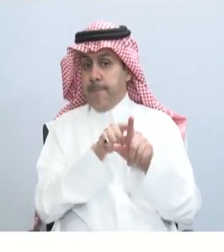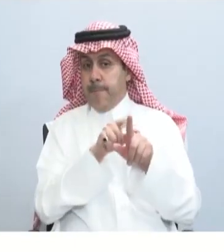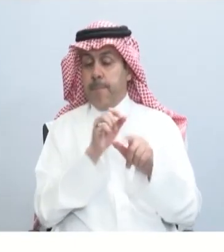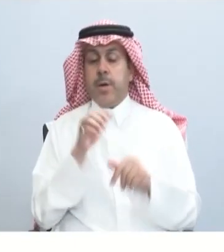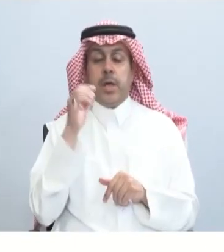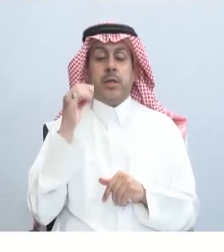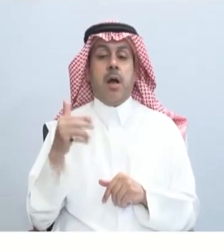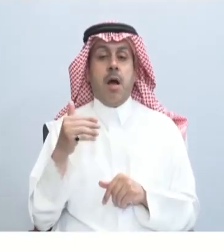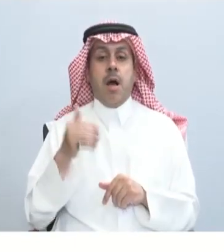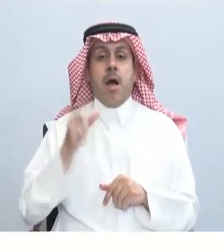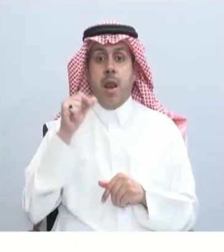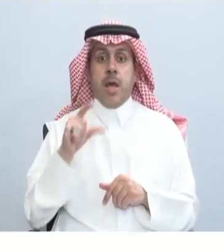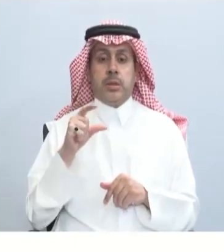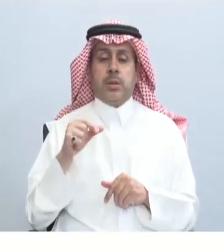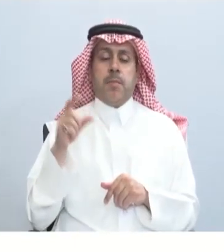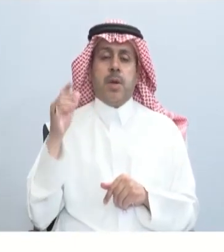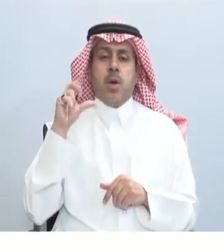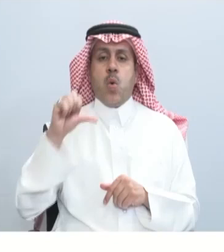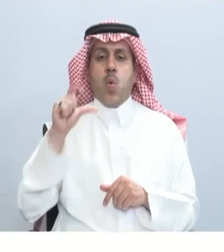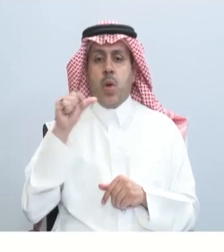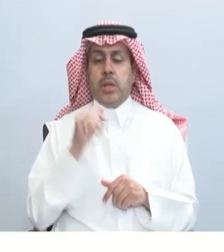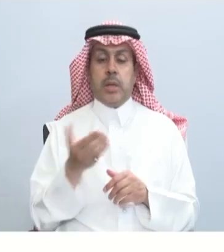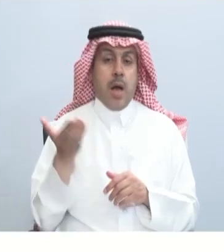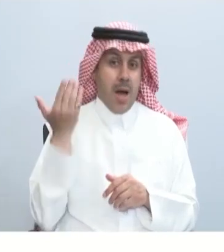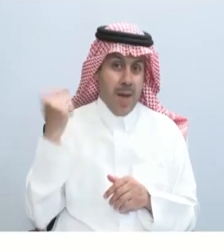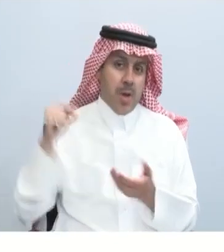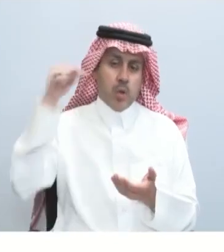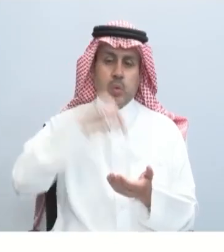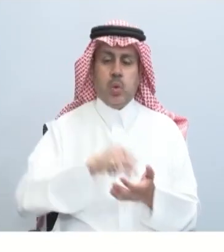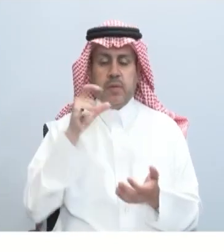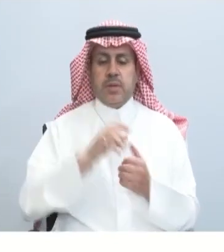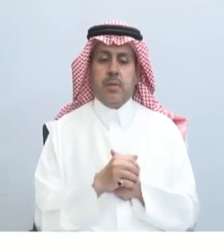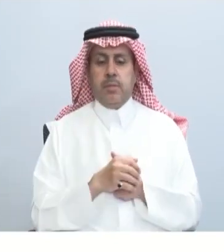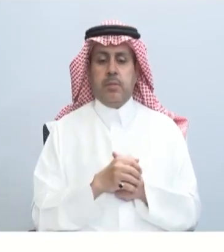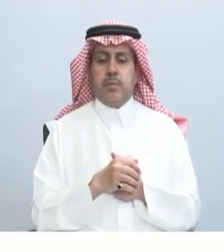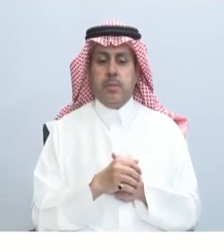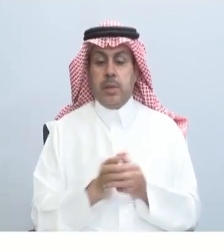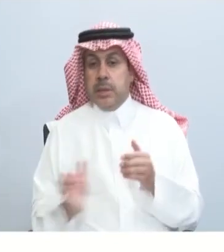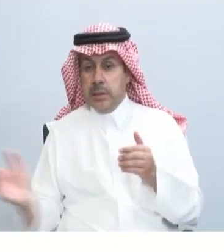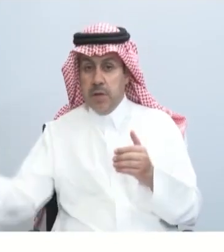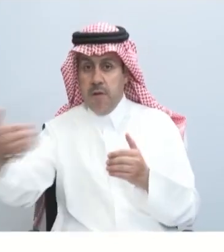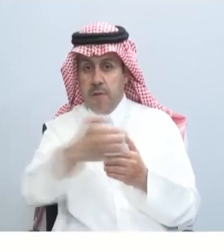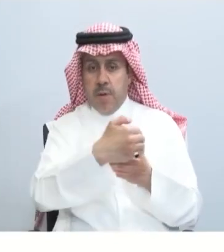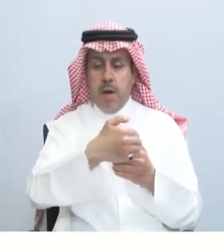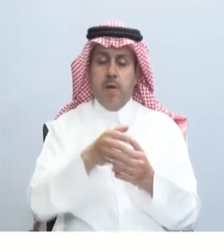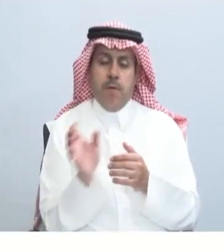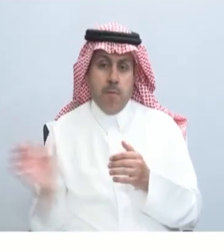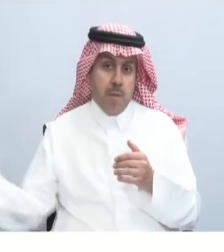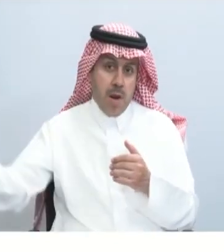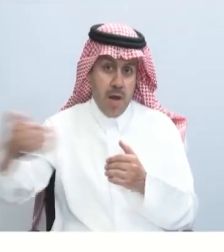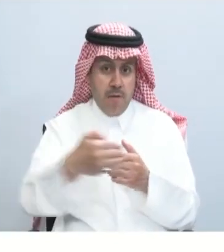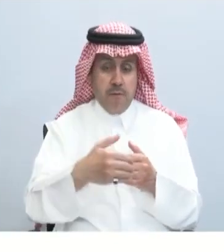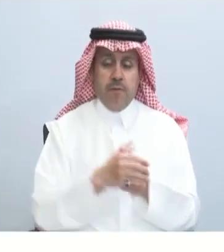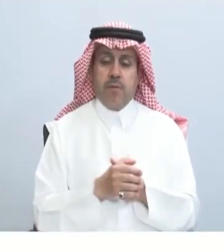لاحظوا معي قبل اسلامه قبل اسلامه على المسلمين من الخلف